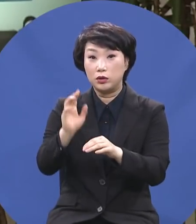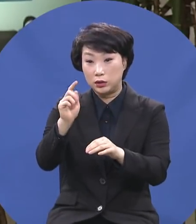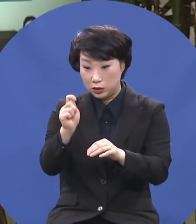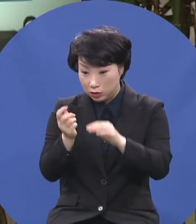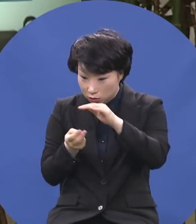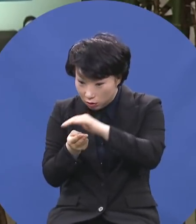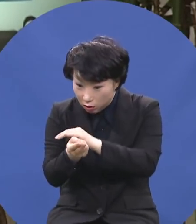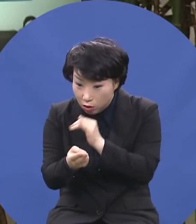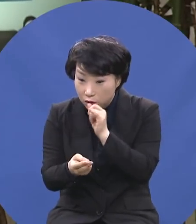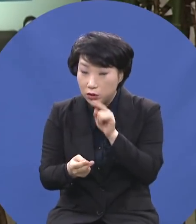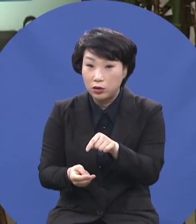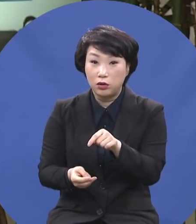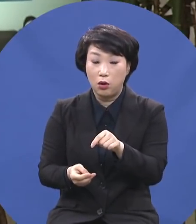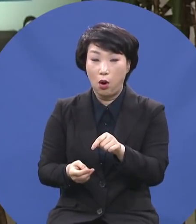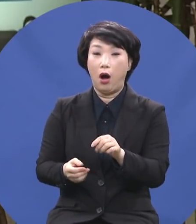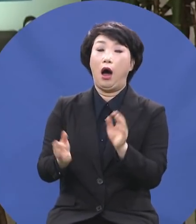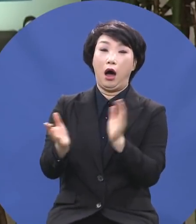보니까